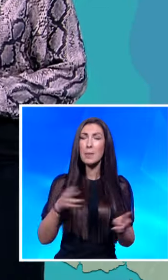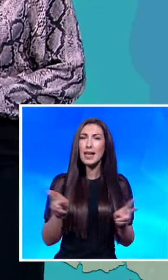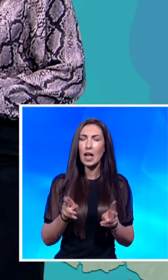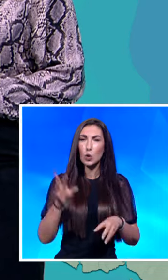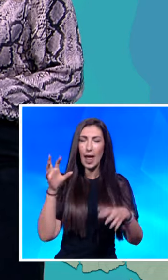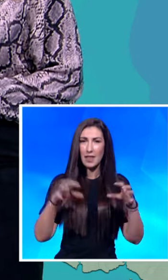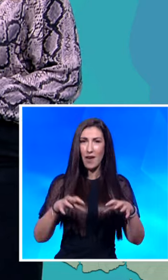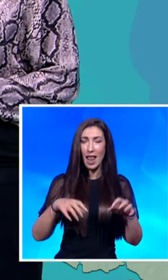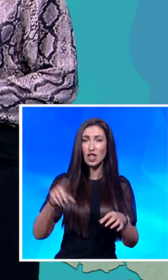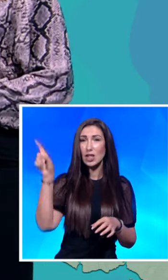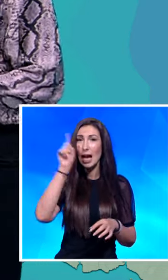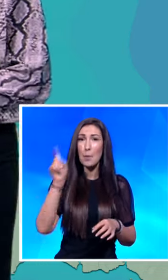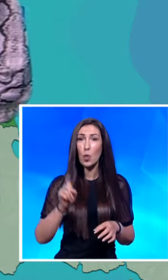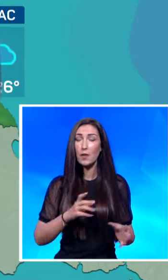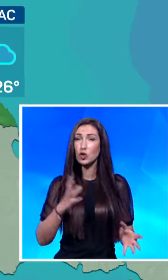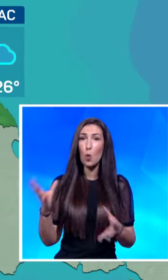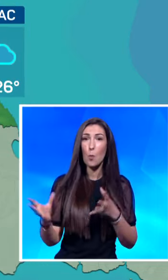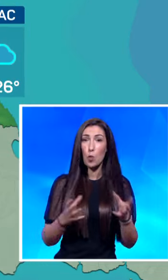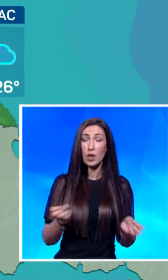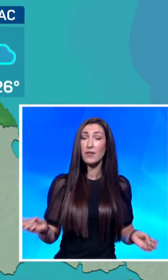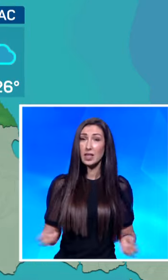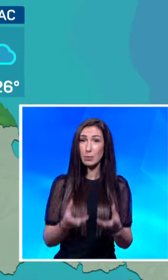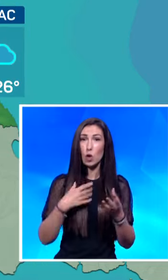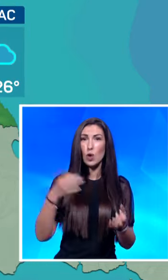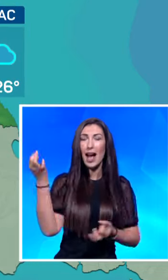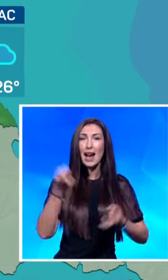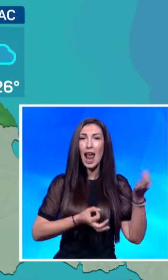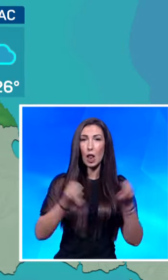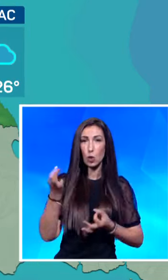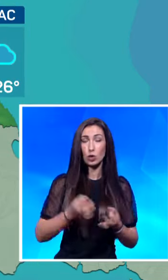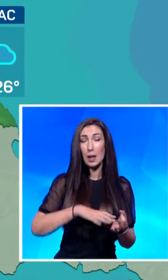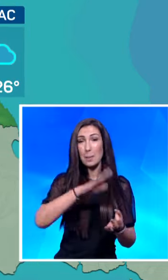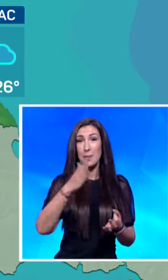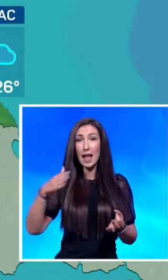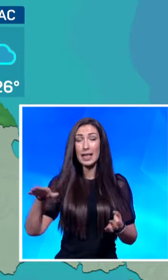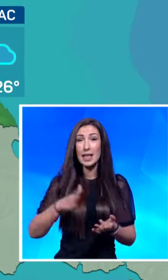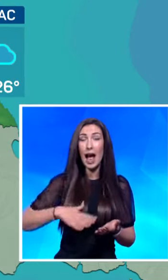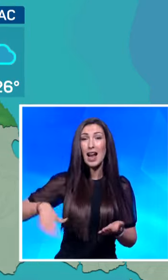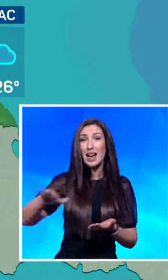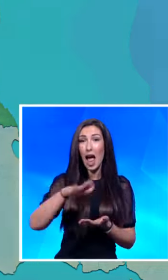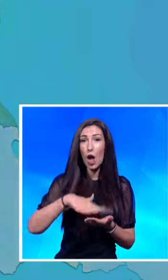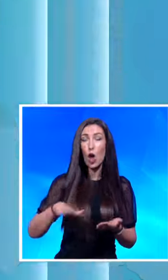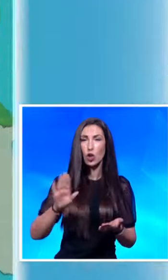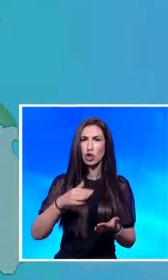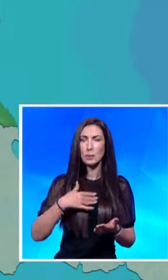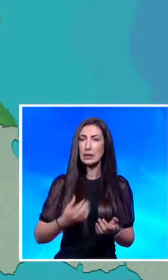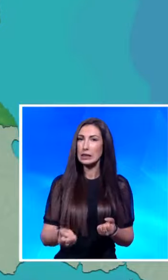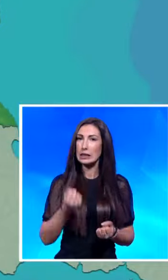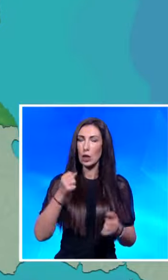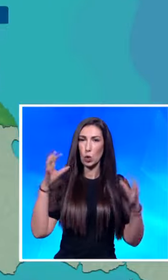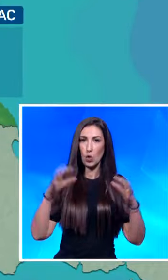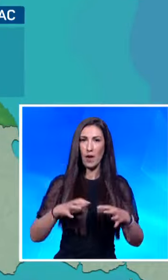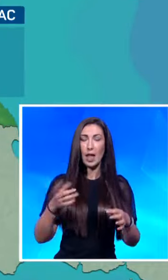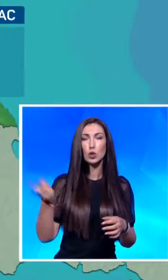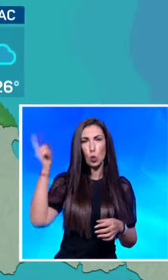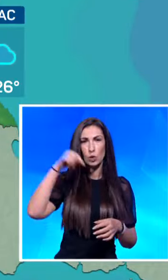краткотрайни валежи и грамотевични бури. Възможни са и градушки. В планинските райони явленията ще бъдат интензивни.